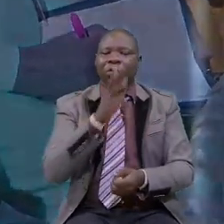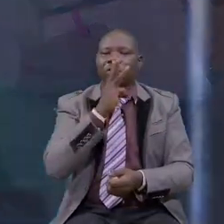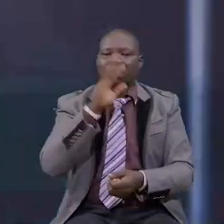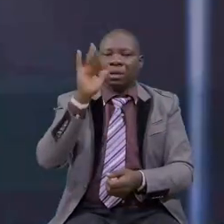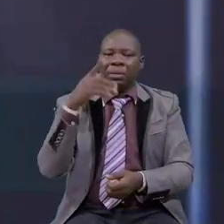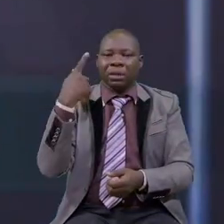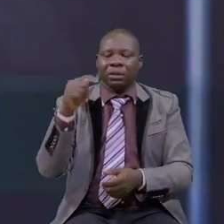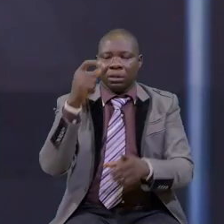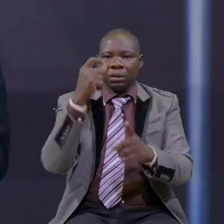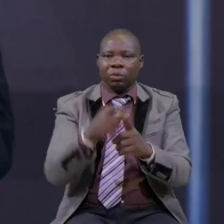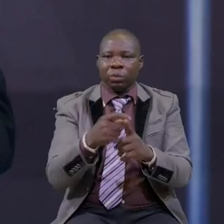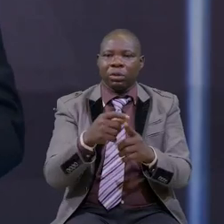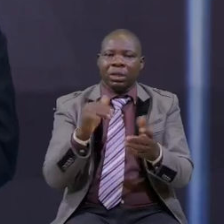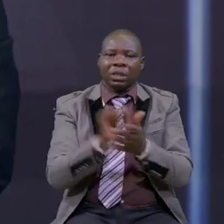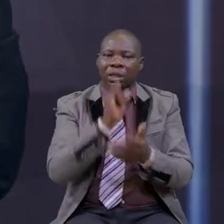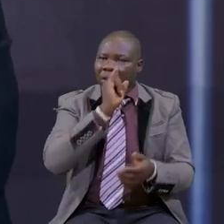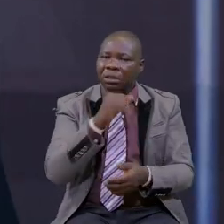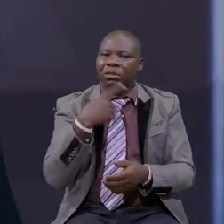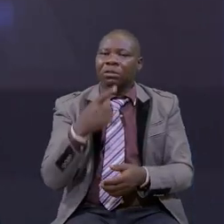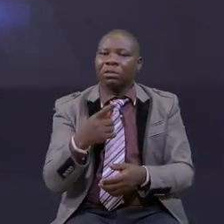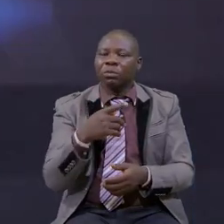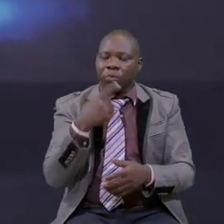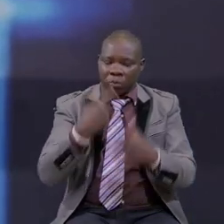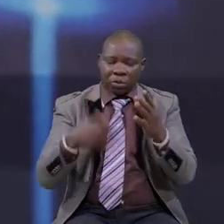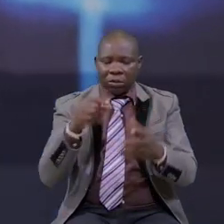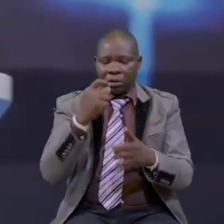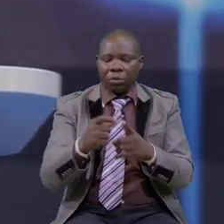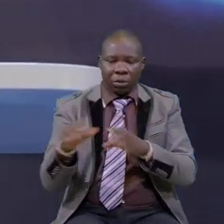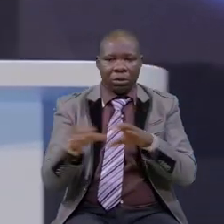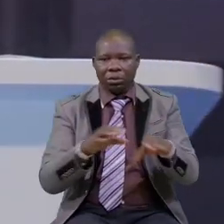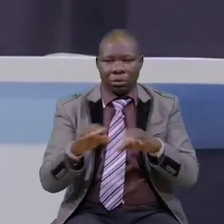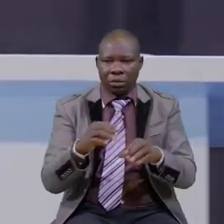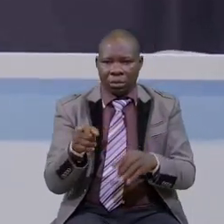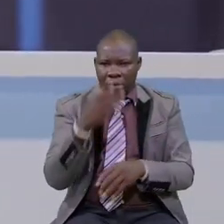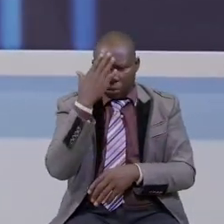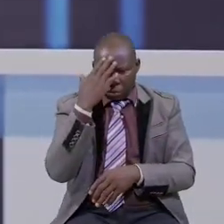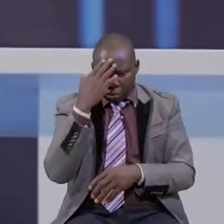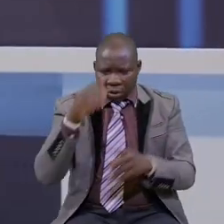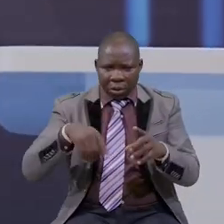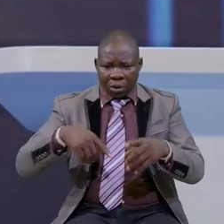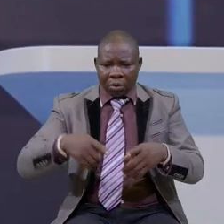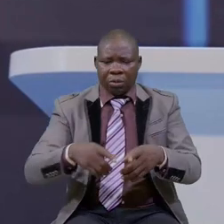Après l'avoir purifiée, c'est ce que la parole fait. Vous savez, quand j'étais un